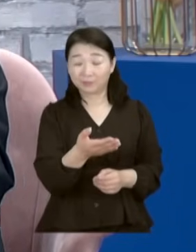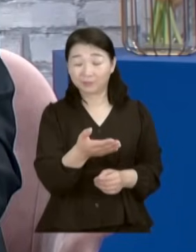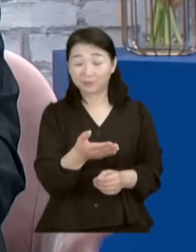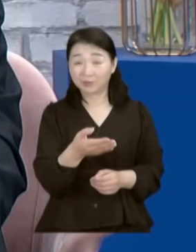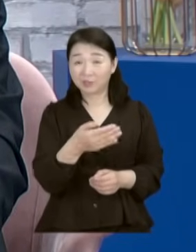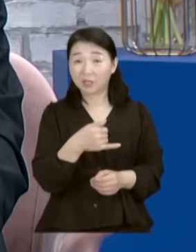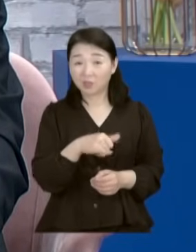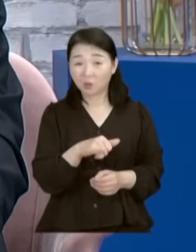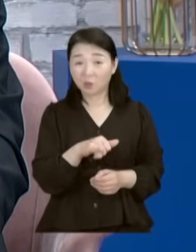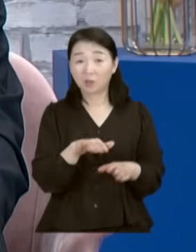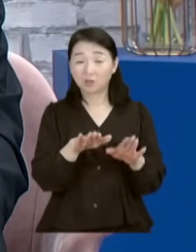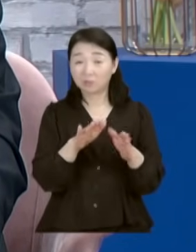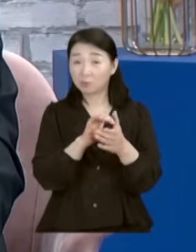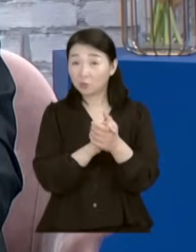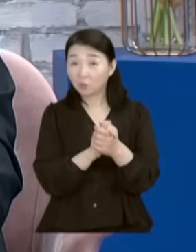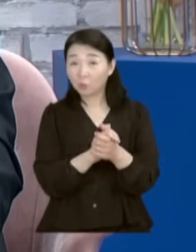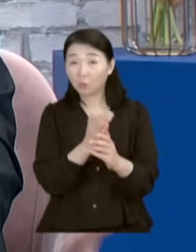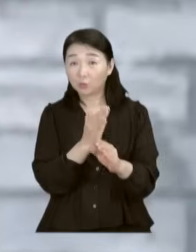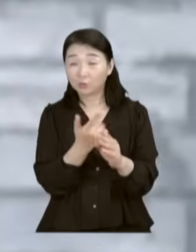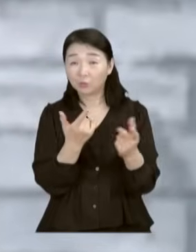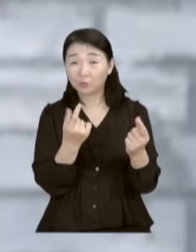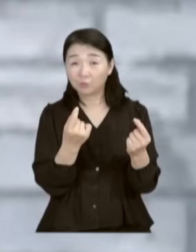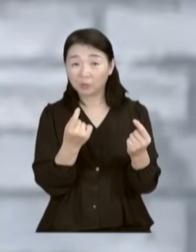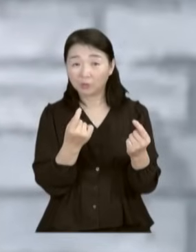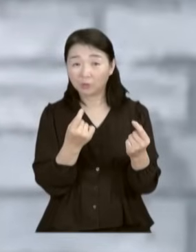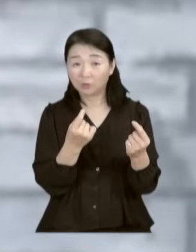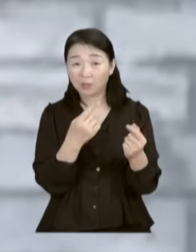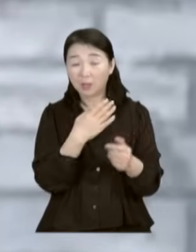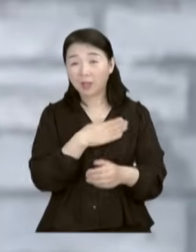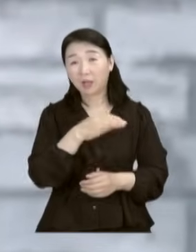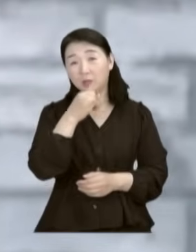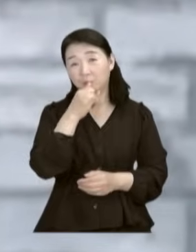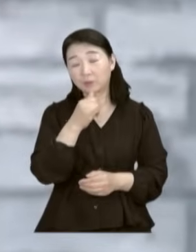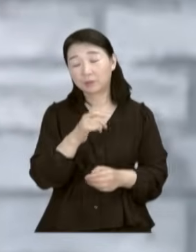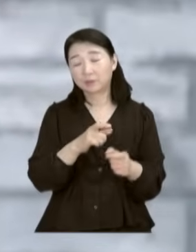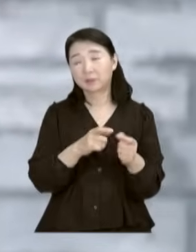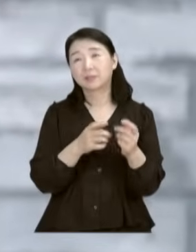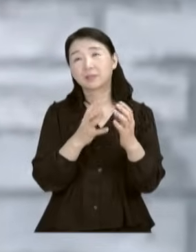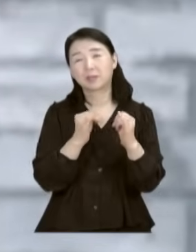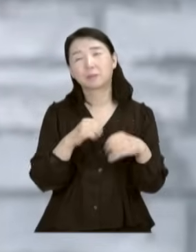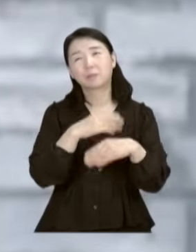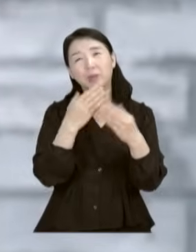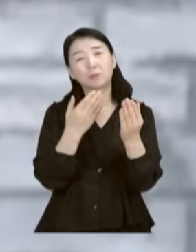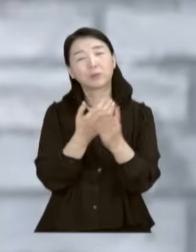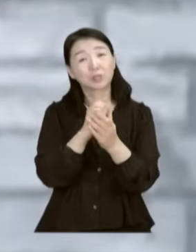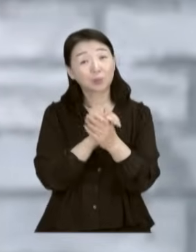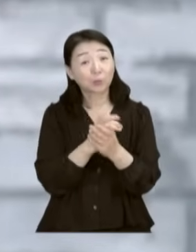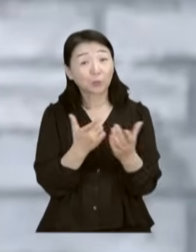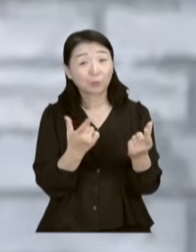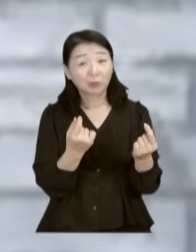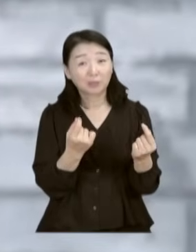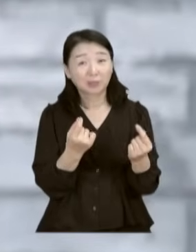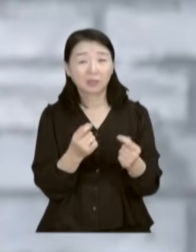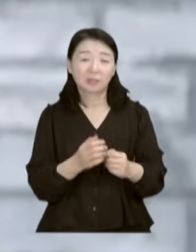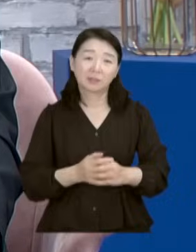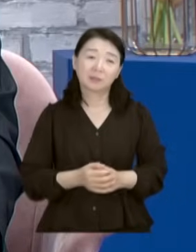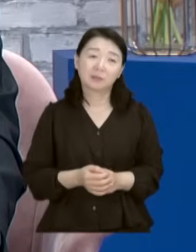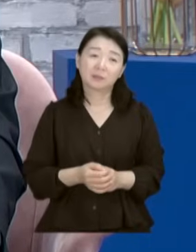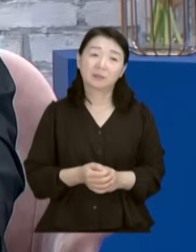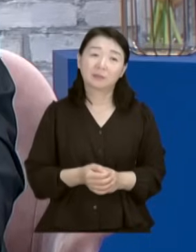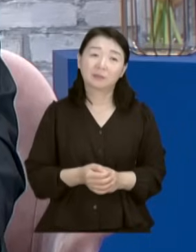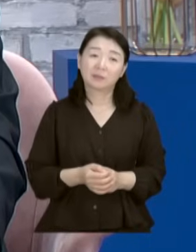김정화 사모님과 자녀들도 다 지금 기도를 하고 있고 알고 계신 많은 분들도 기도를 하고 있지만